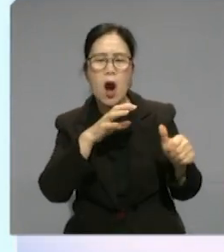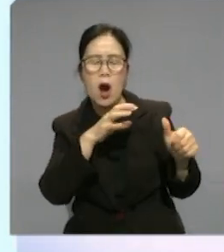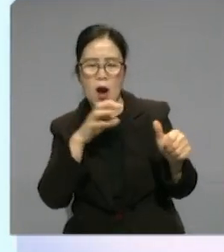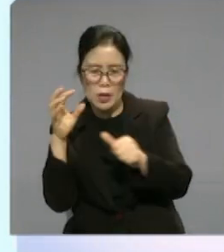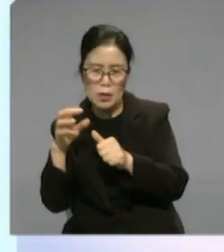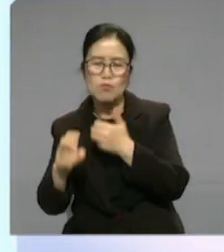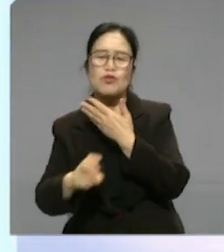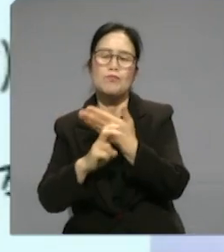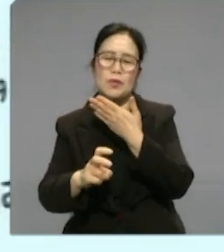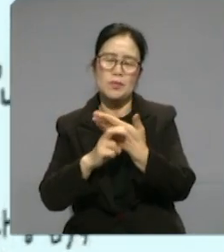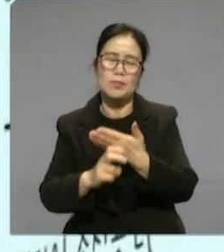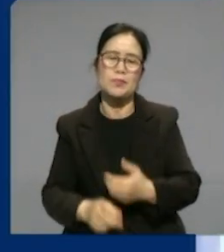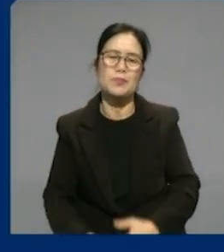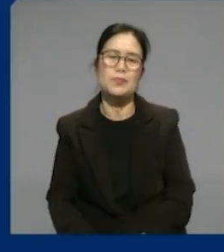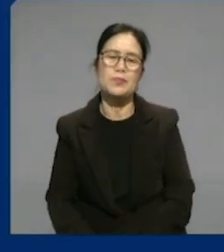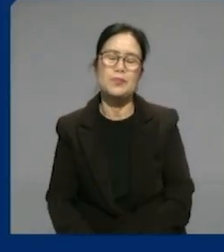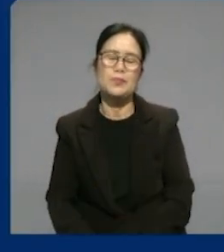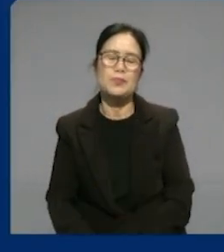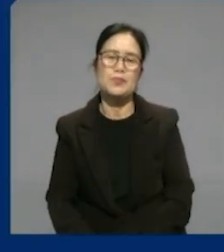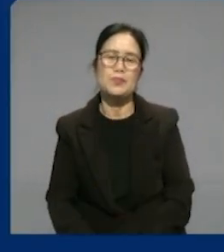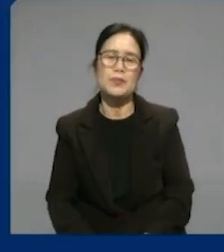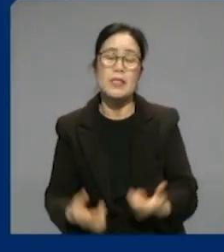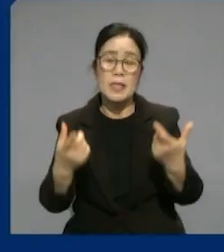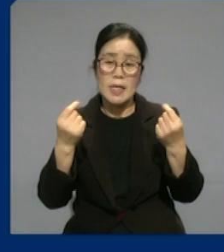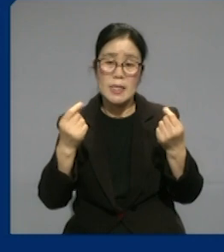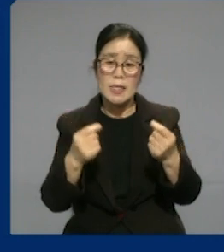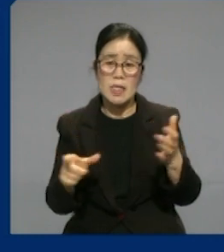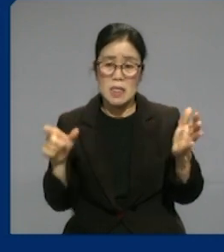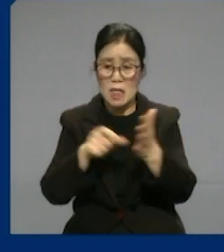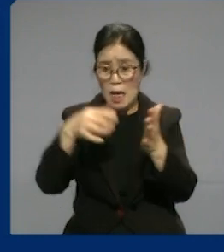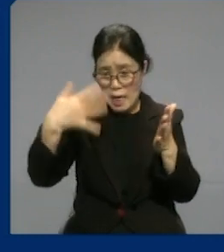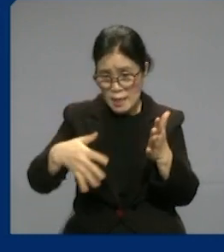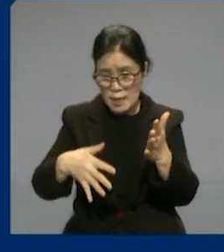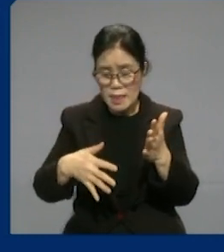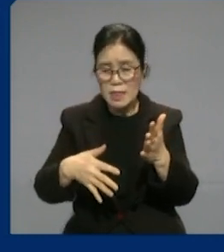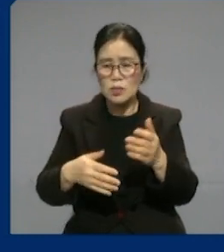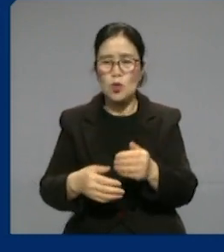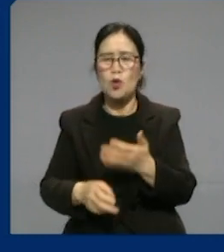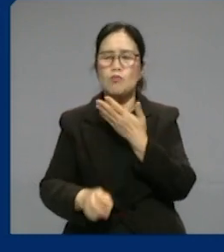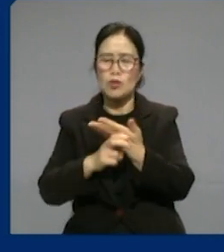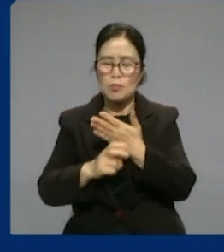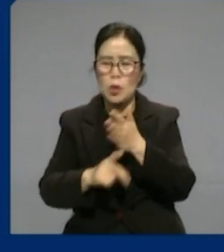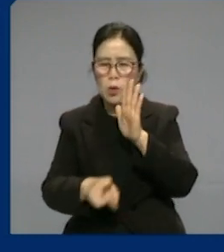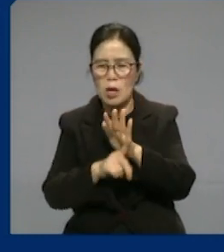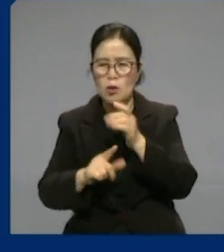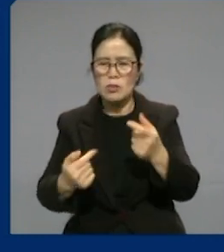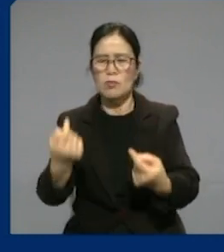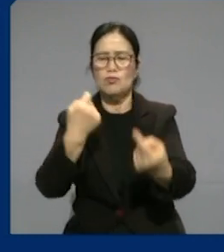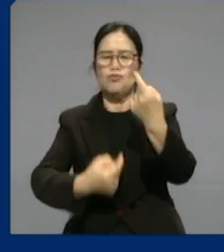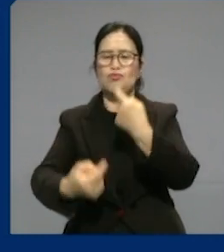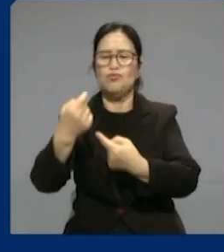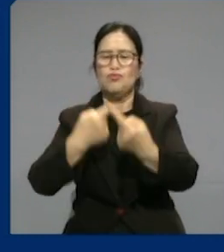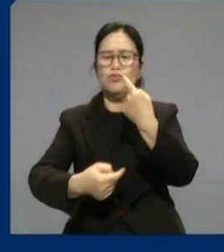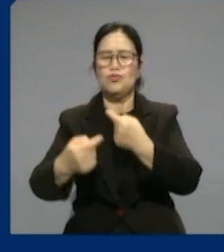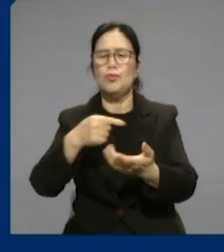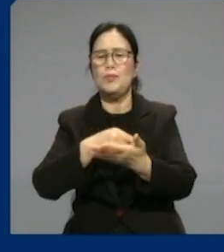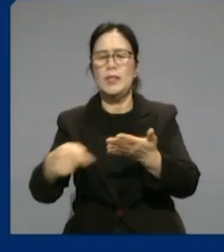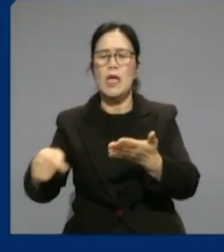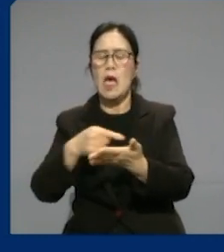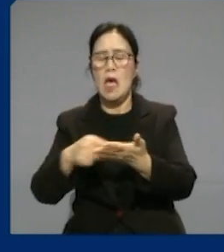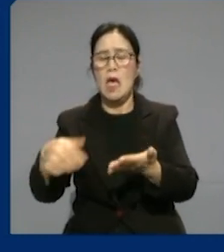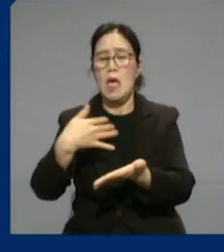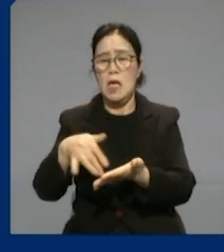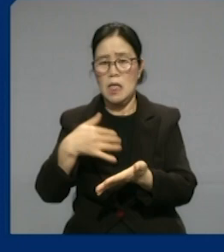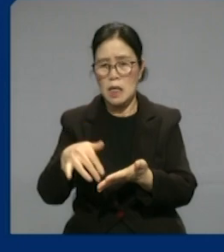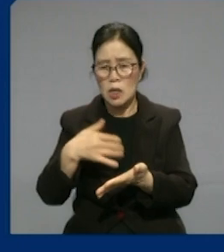사금융 있니다 이런 식의 미등록 대부 혹은 불법 광고 등으로 접수된 불법 사금융 피해 신고